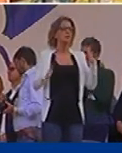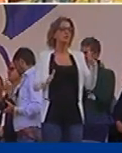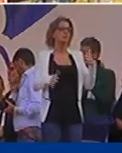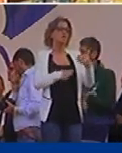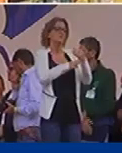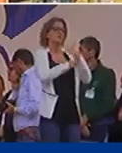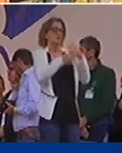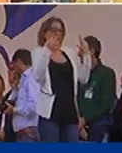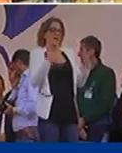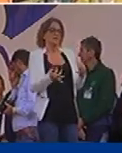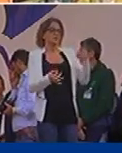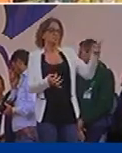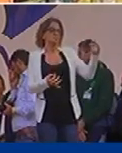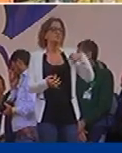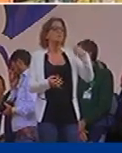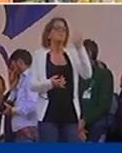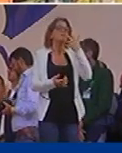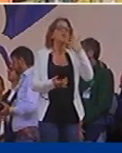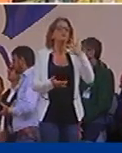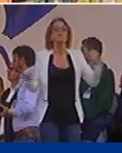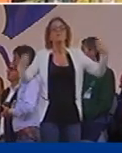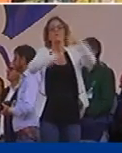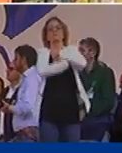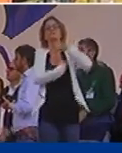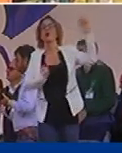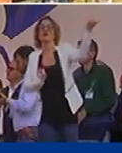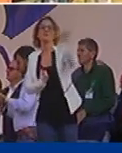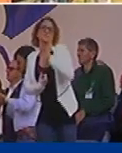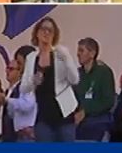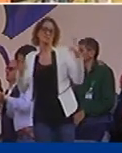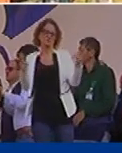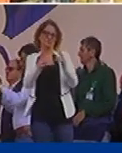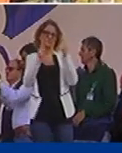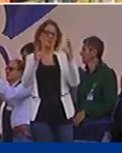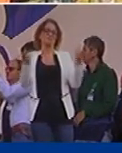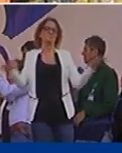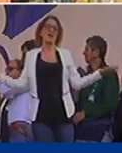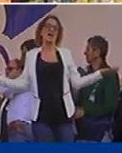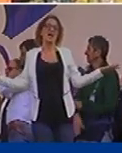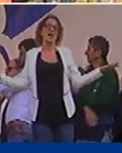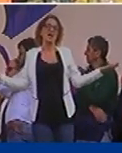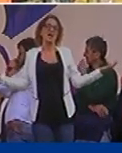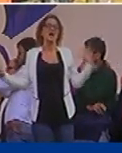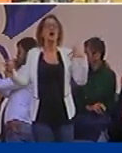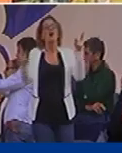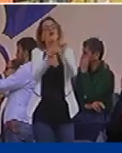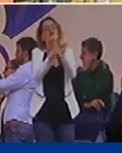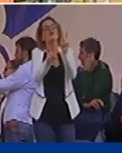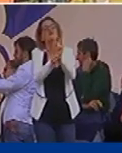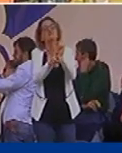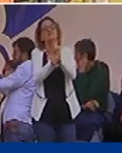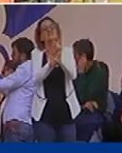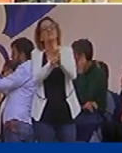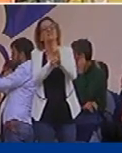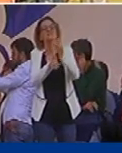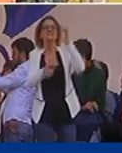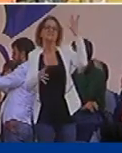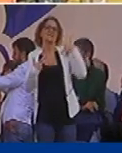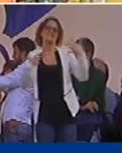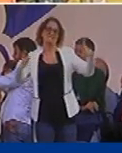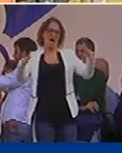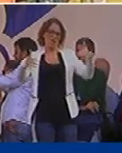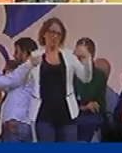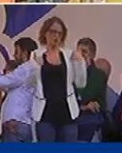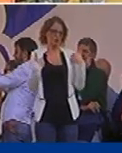decidesso. Mi piacerebbe abbracciarvi tutti, non ci riesco, ma è come è come se l'avessi